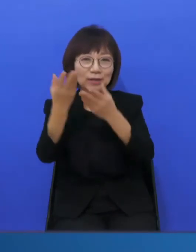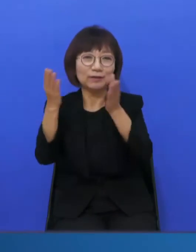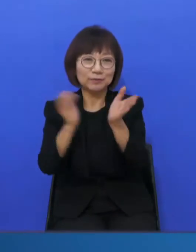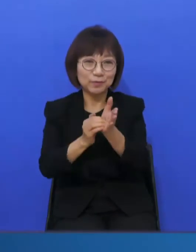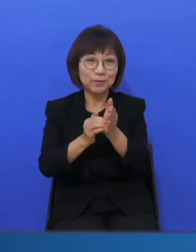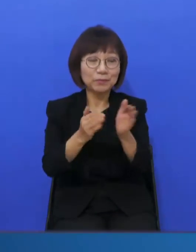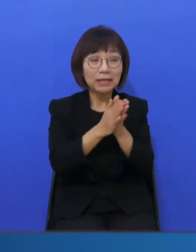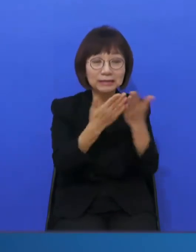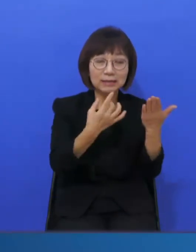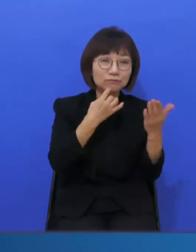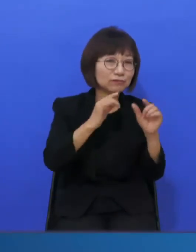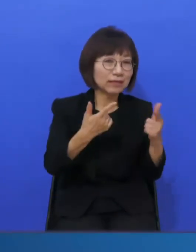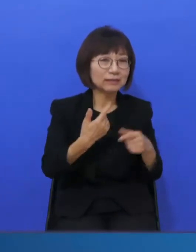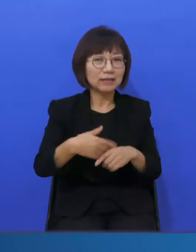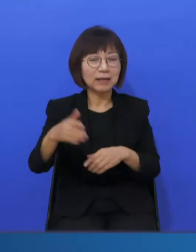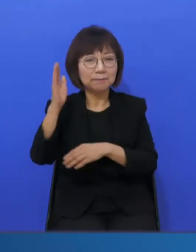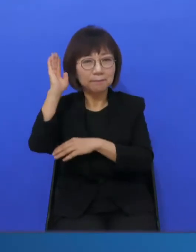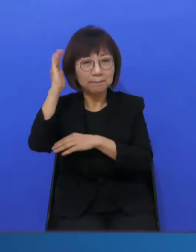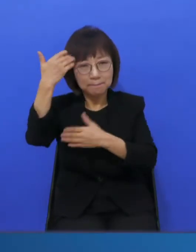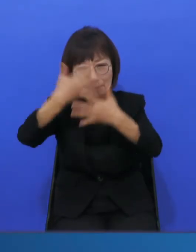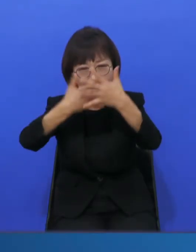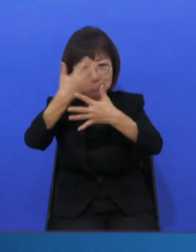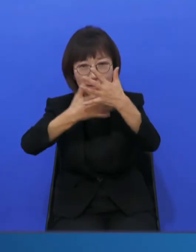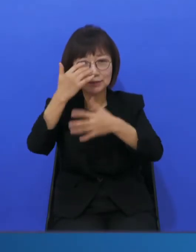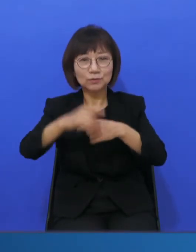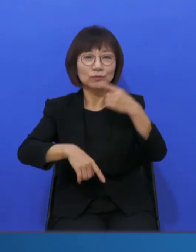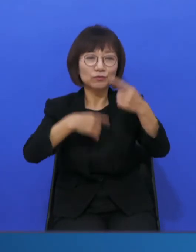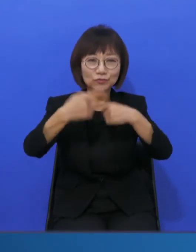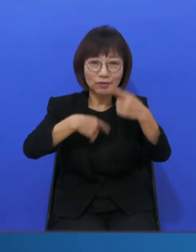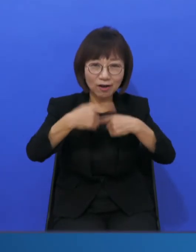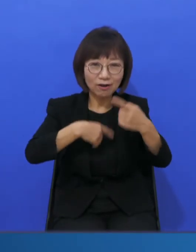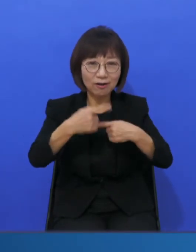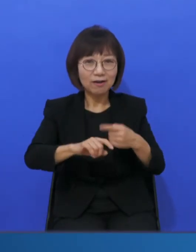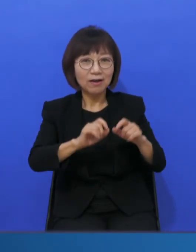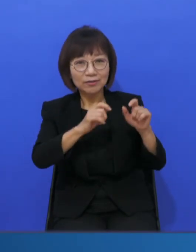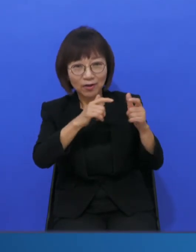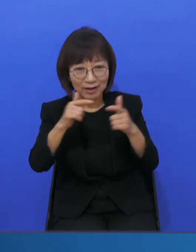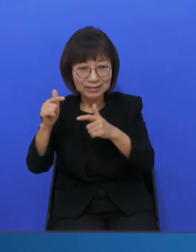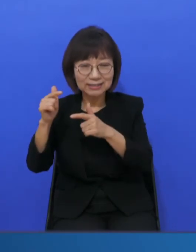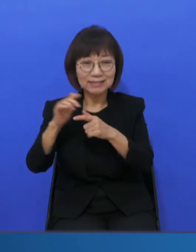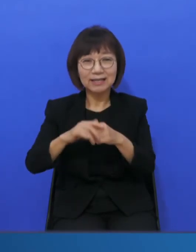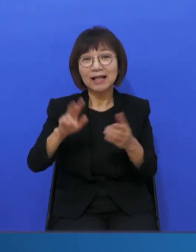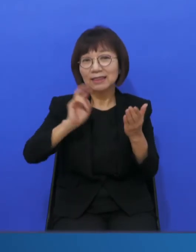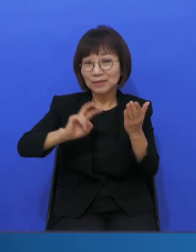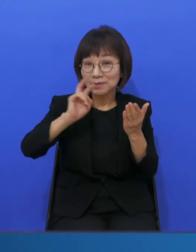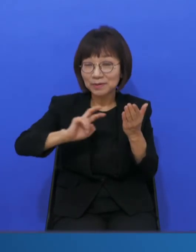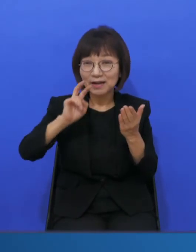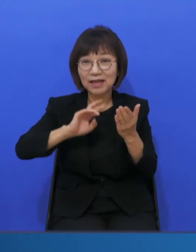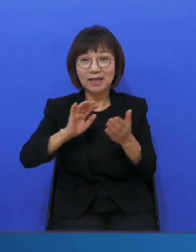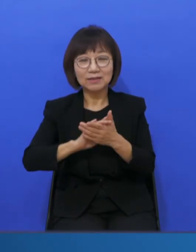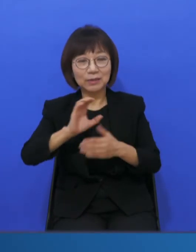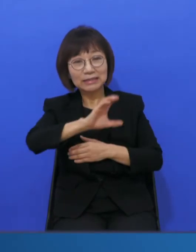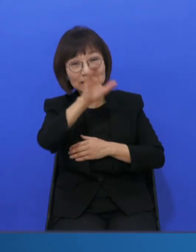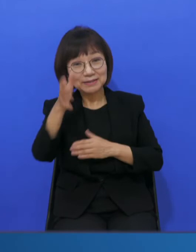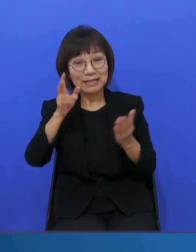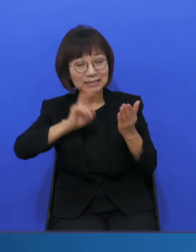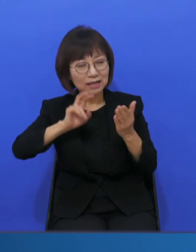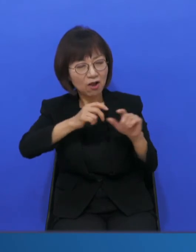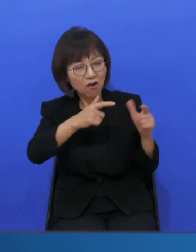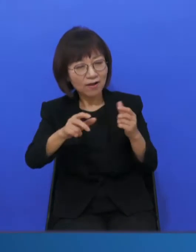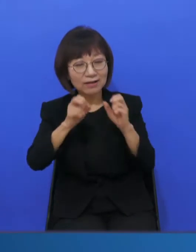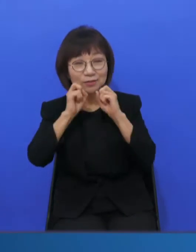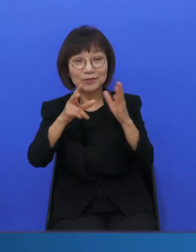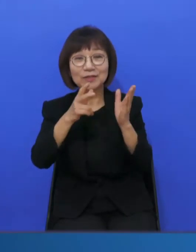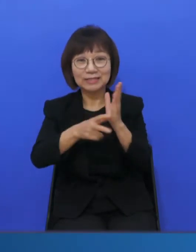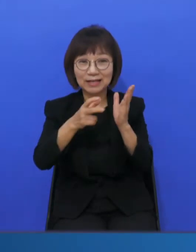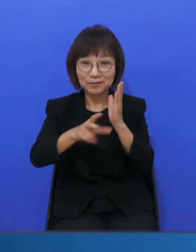책뿐만 아니라 메시지 다국어 영상과 수어 영상, 그리고 다국어 음원, 캐롤송 같은 전도 자료를